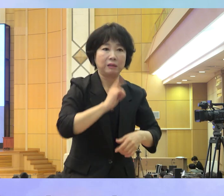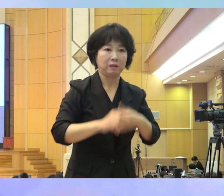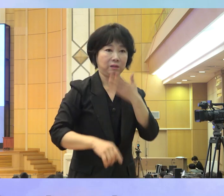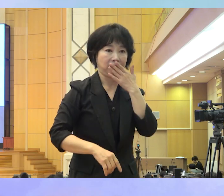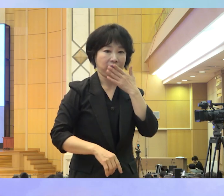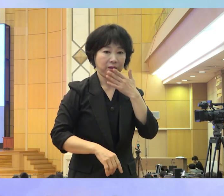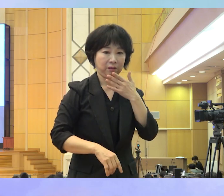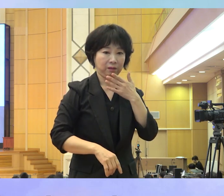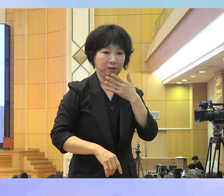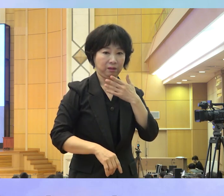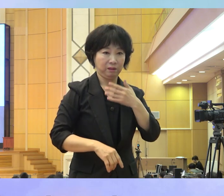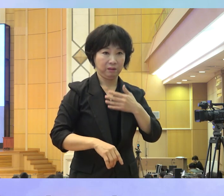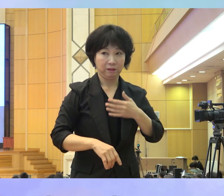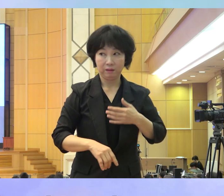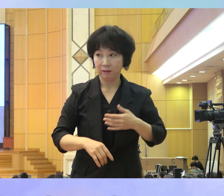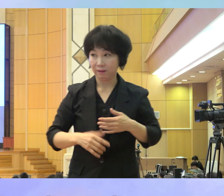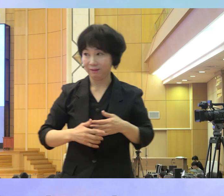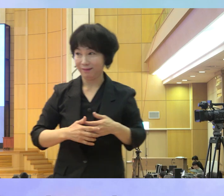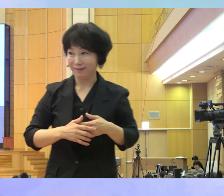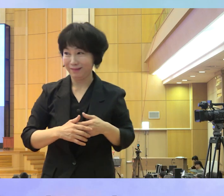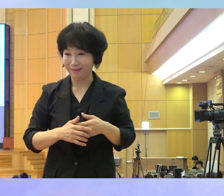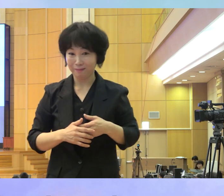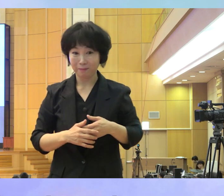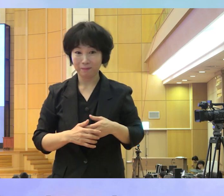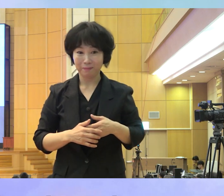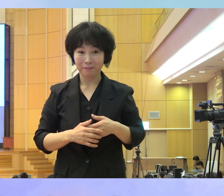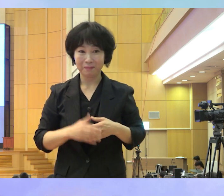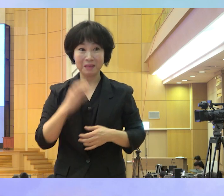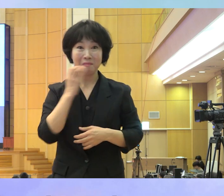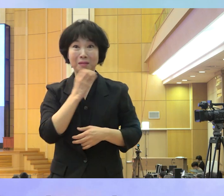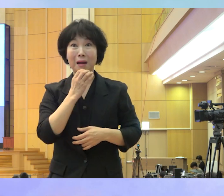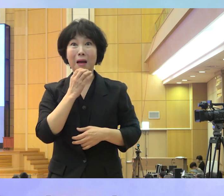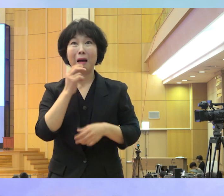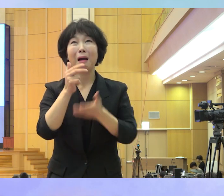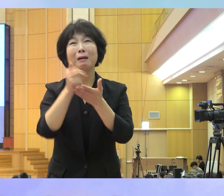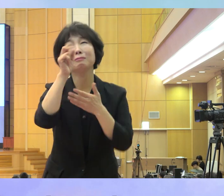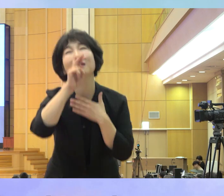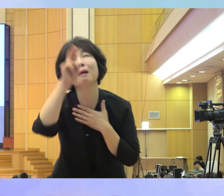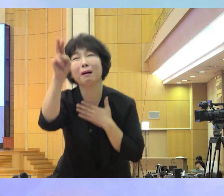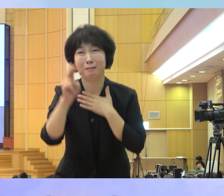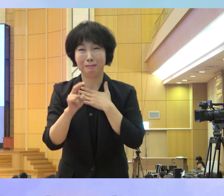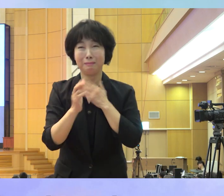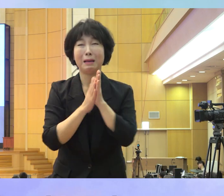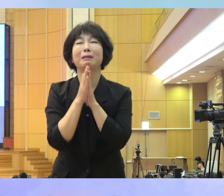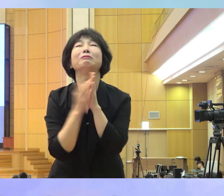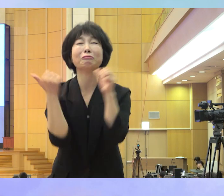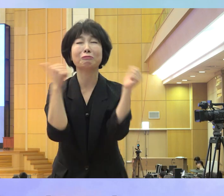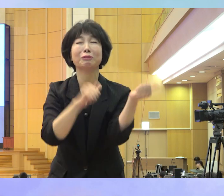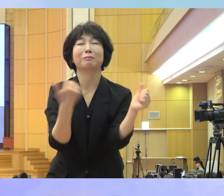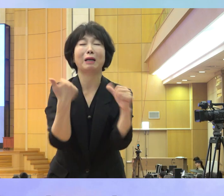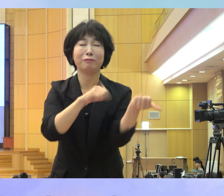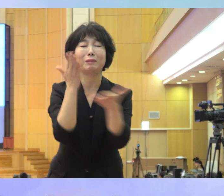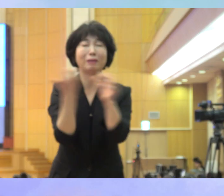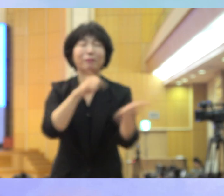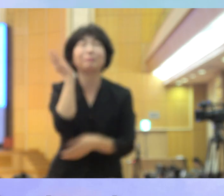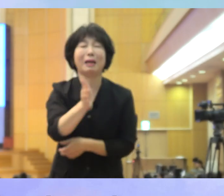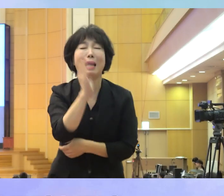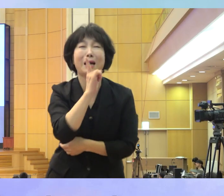아이고, 주님을 얼마나 생각했다고 주님 죽지 마세요. 네 생각이나 해라.